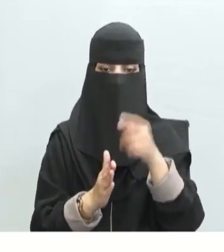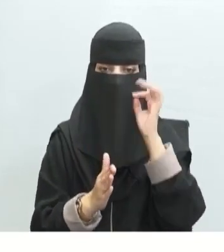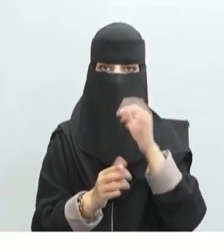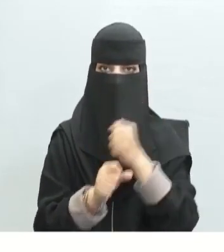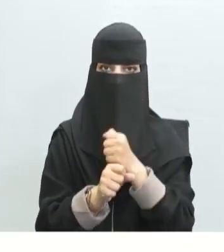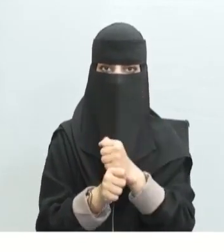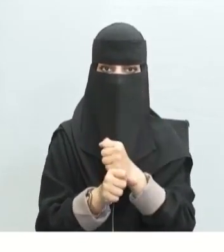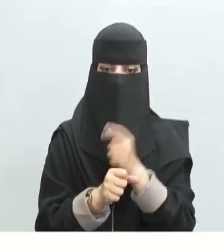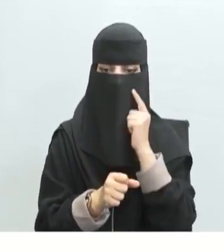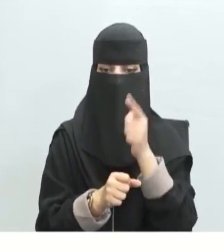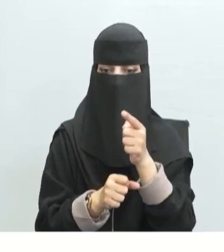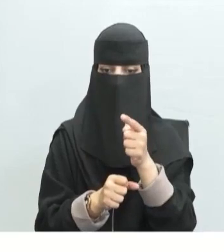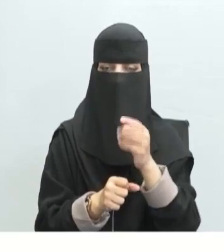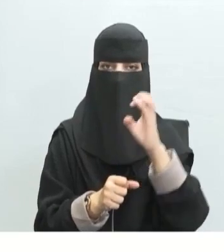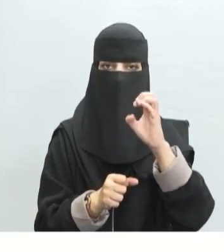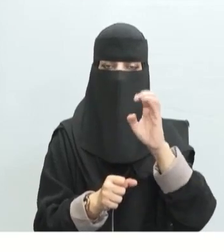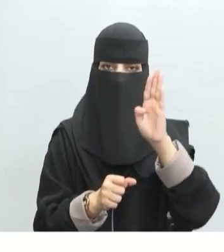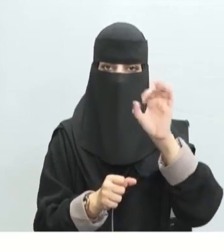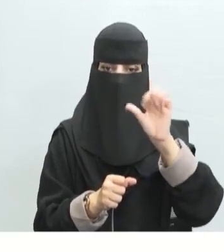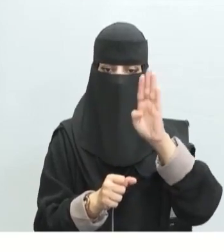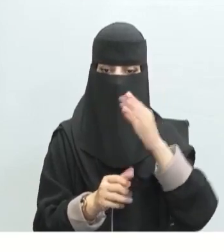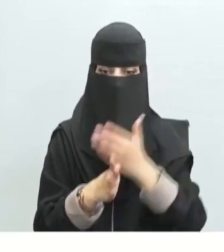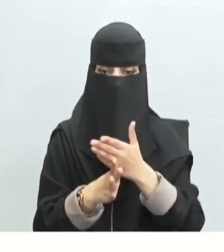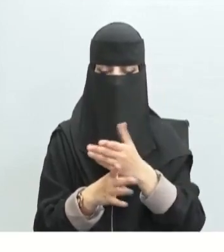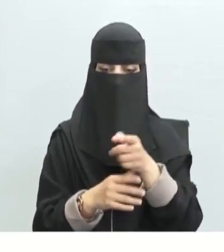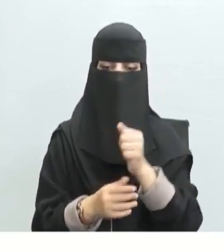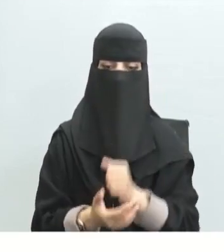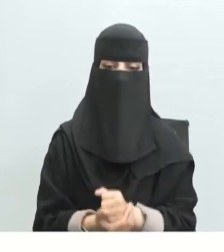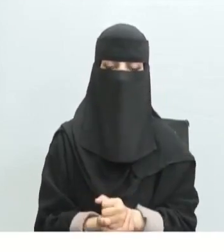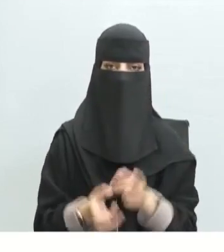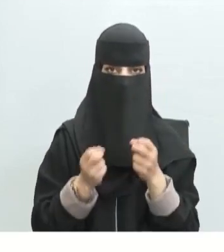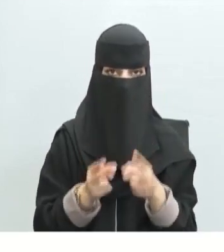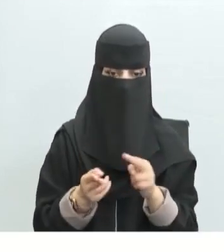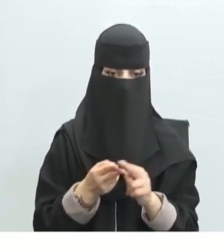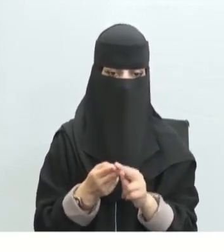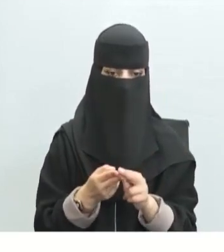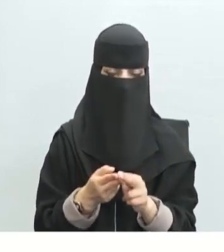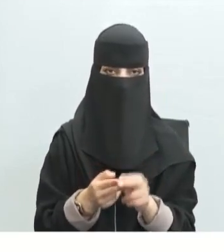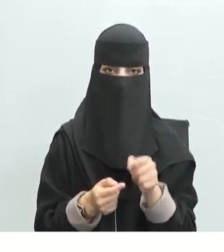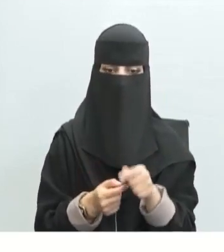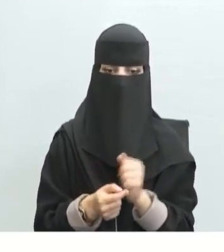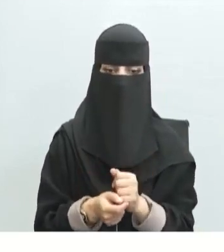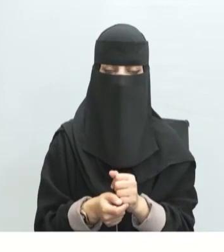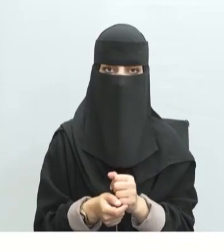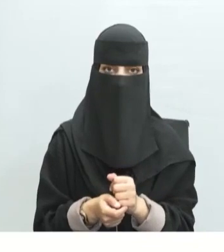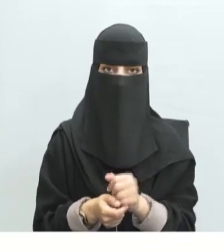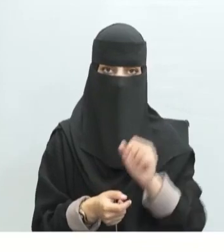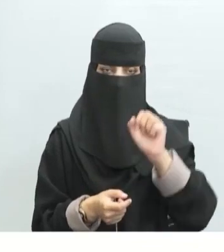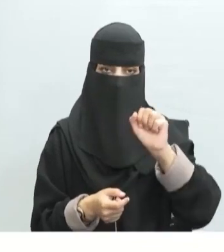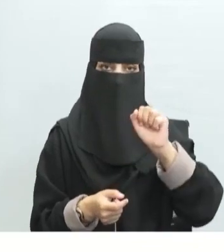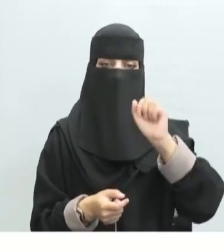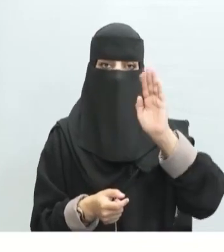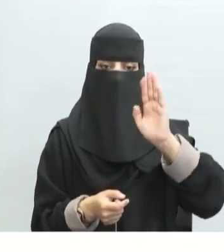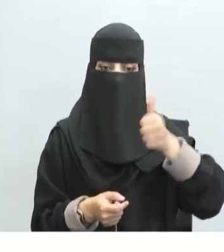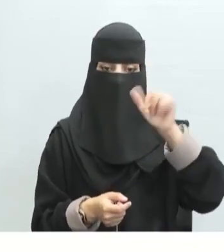نقول الان وهنا هذه كوسيك لثي بهذه الصوره نبدا الان بالنسبه للسين اب اقول هي